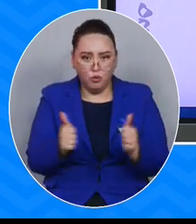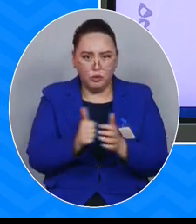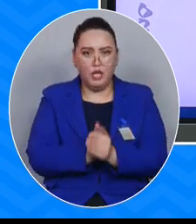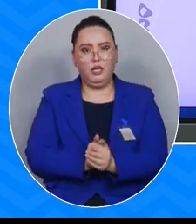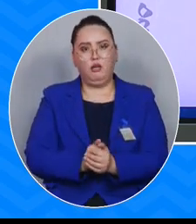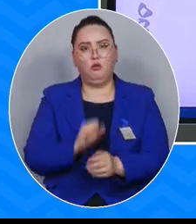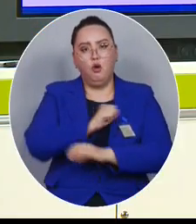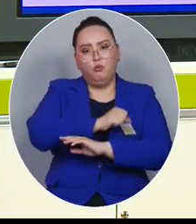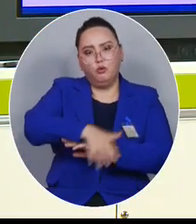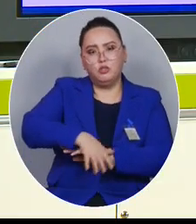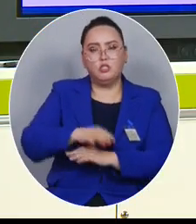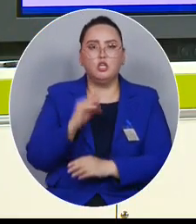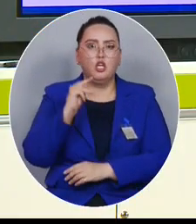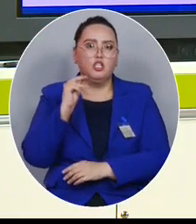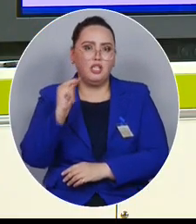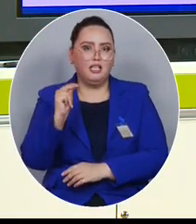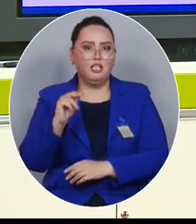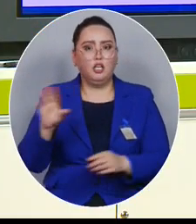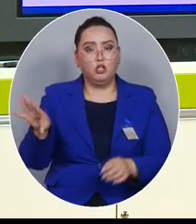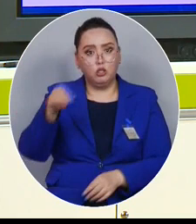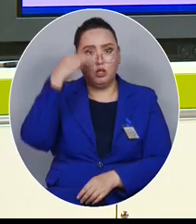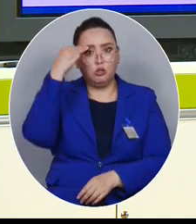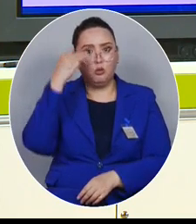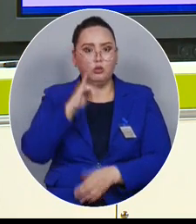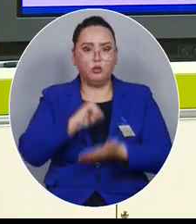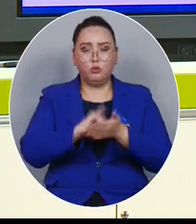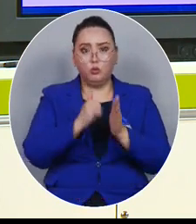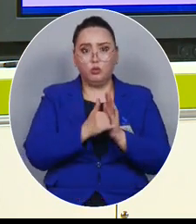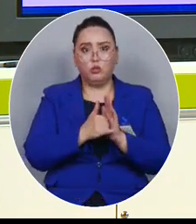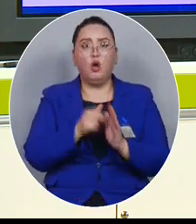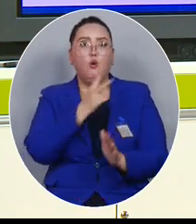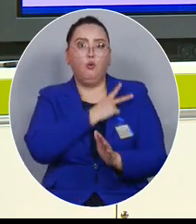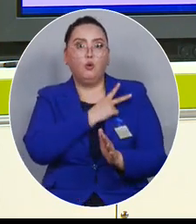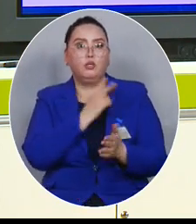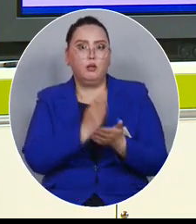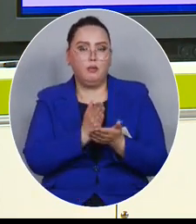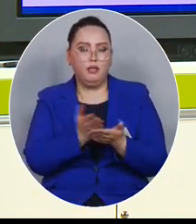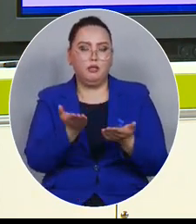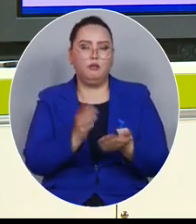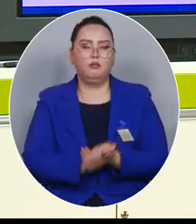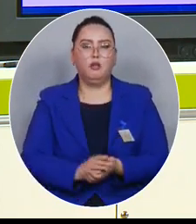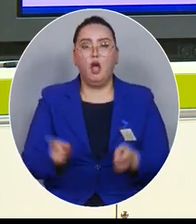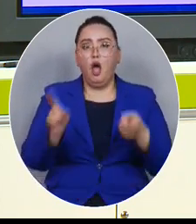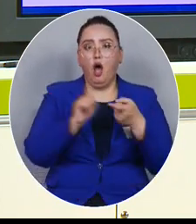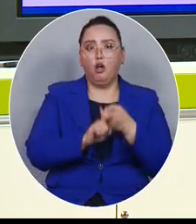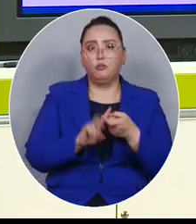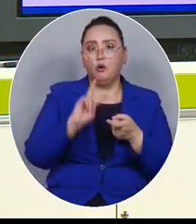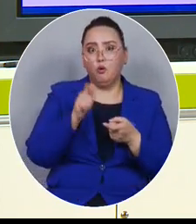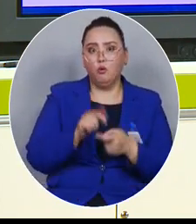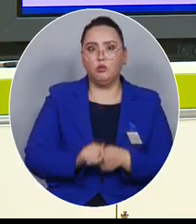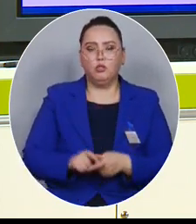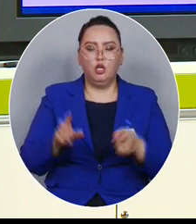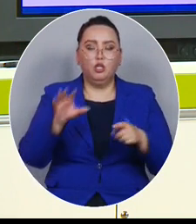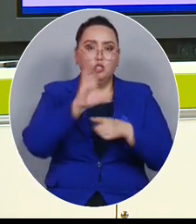тодоруулхад эйм өртөг өрэхтэй байдагийнгээ сайнахчилээ сайлахлоу, затрэнээс хадан холбохүүг маан ямар өрэхтэй бэхэр цохсэлбур